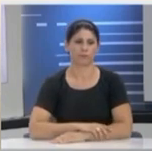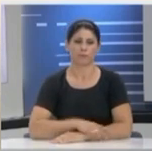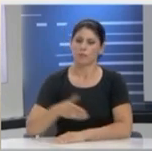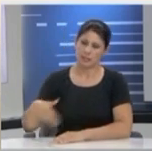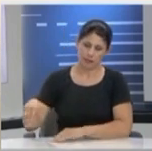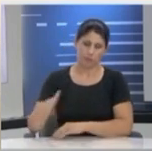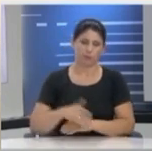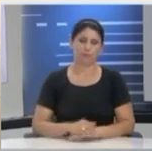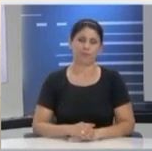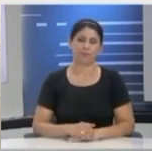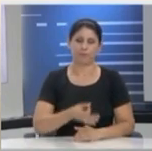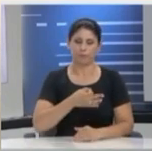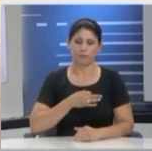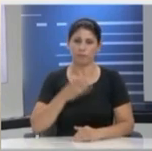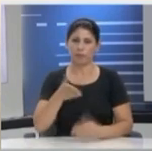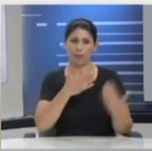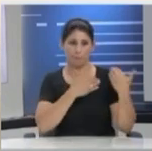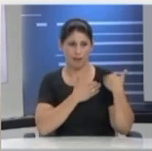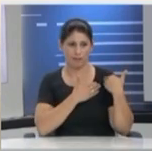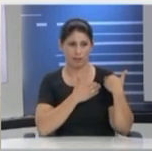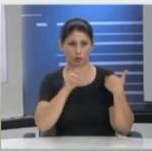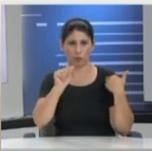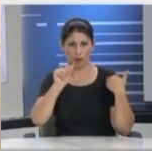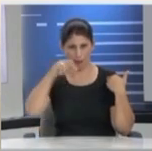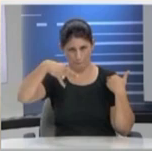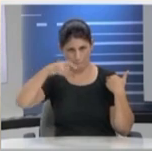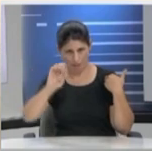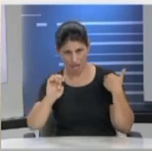υπόλοιπα. Είστε, λέει, υπεύθυνος του ΑΠΕ.